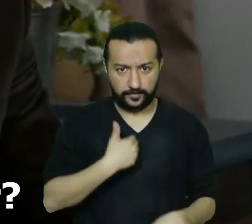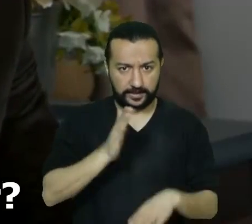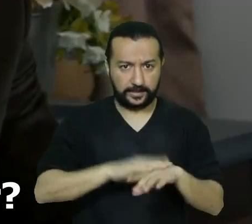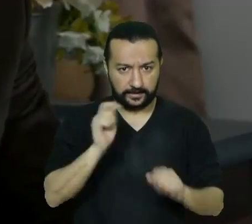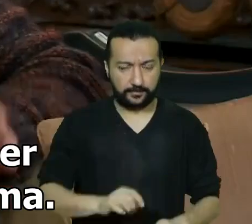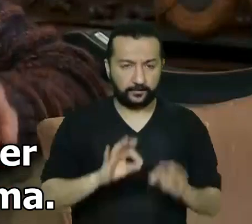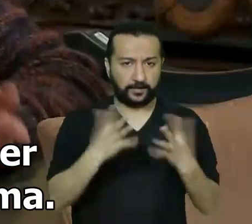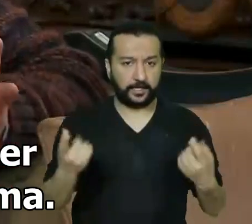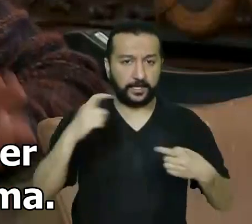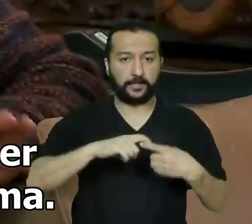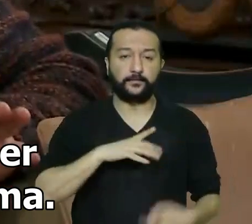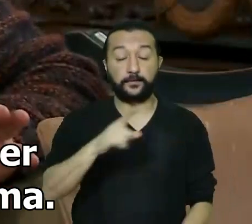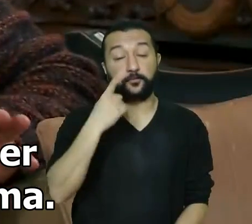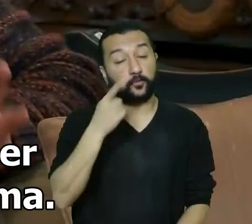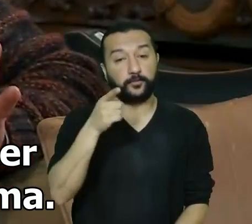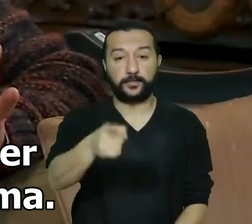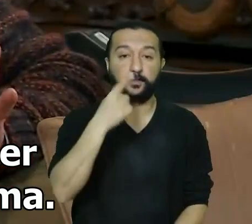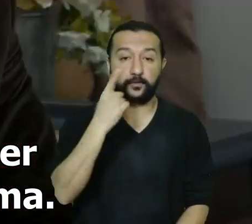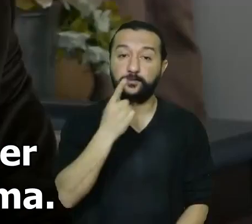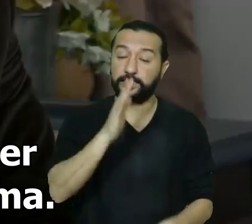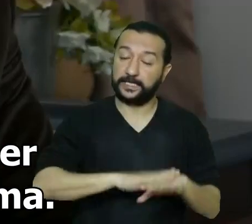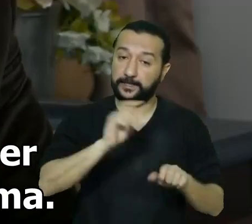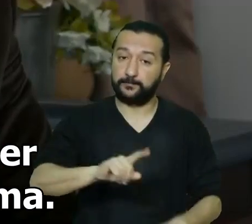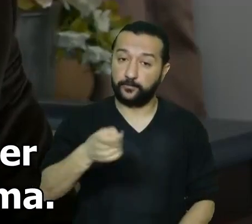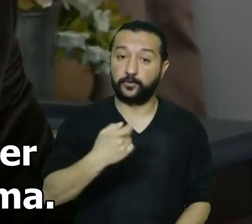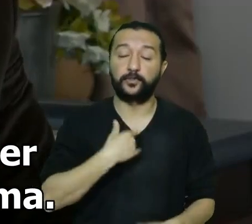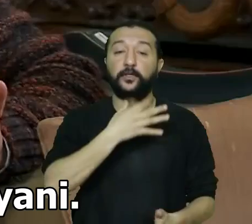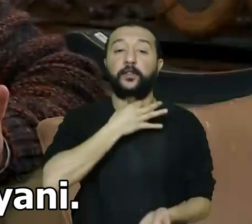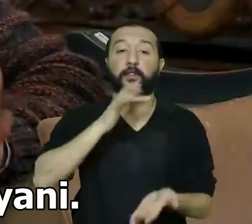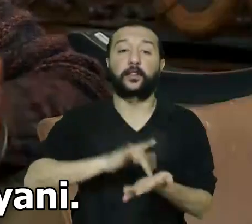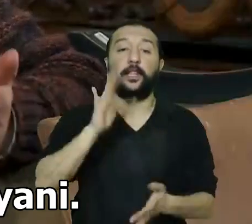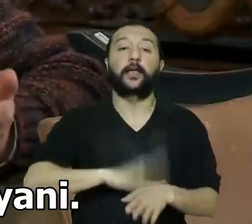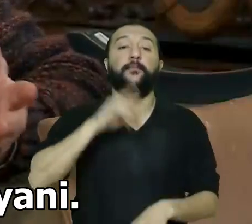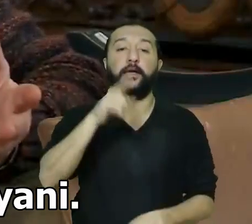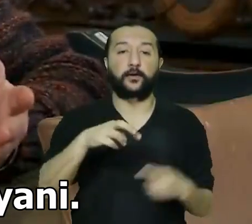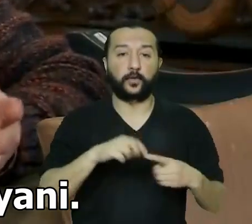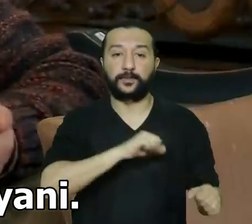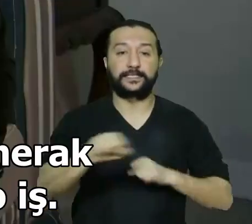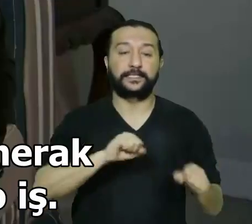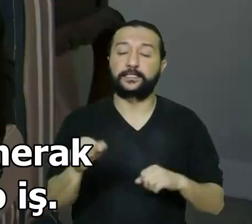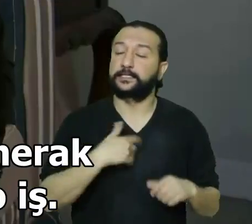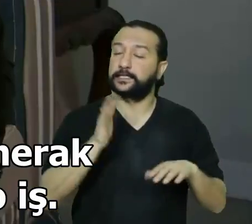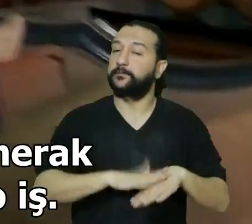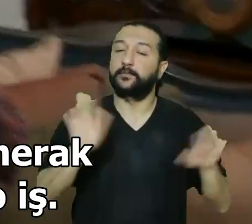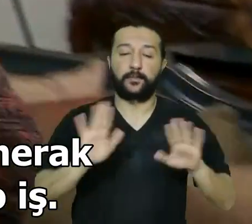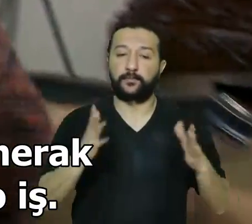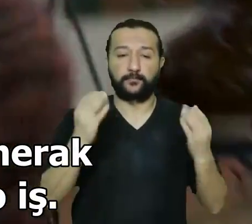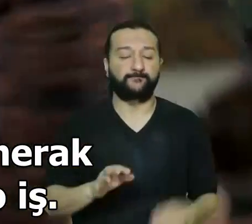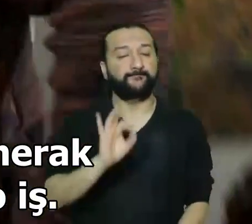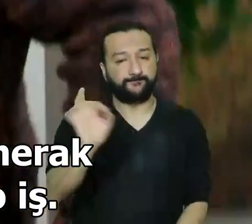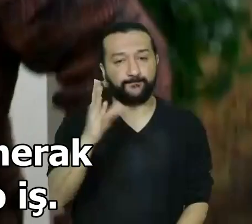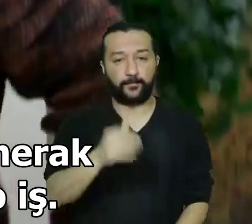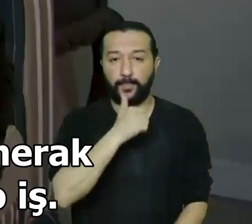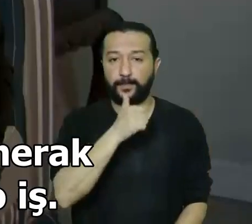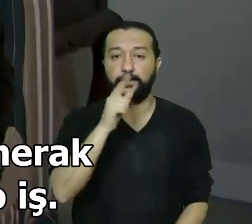ya, ne alakası var? Hadi göreyim seni, bir şeyler bul, bizi zor durumda bırakma. Rüyamın isyanını çekemem yani. Tabii tabii. Tabii